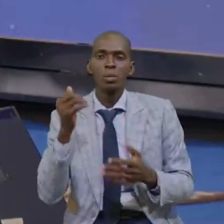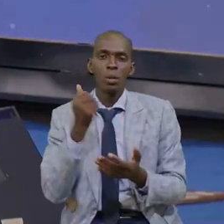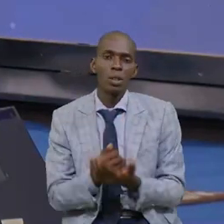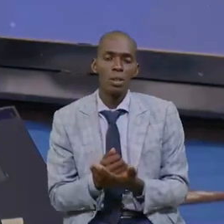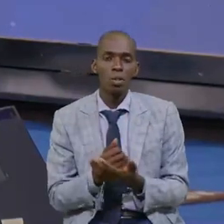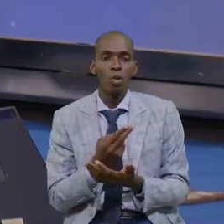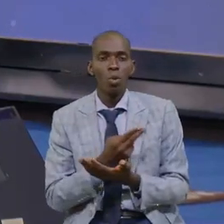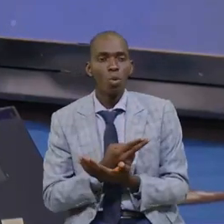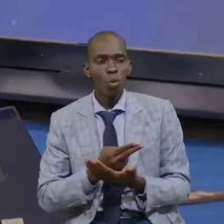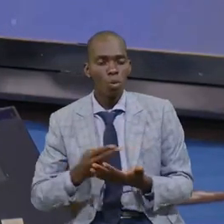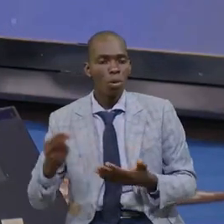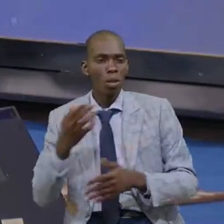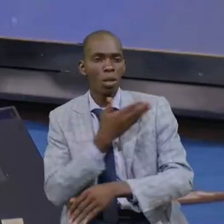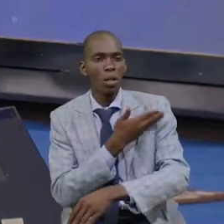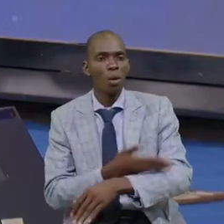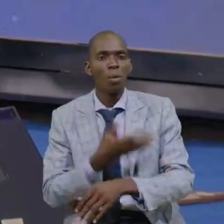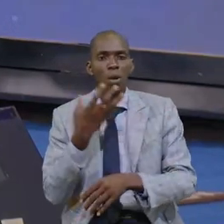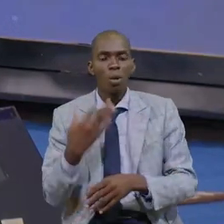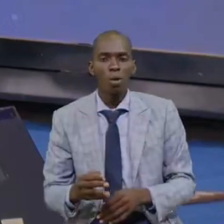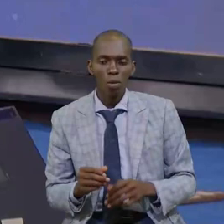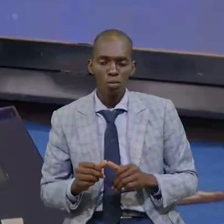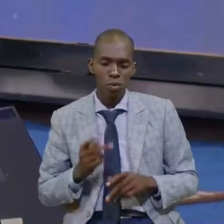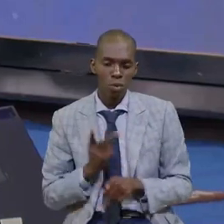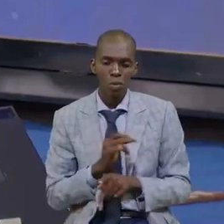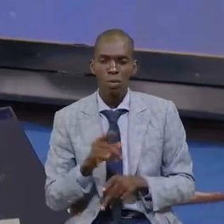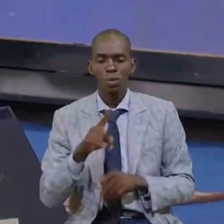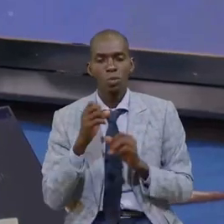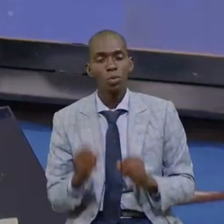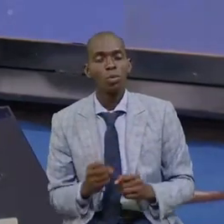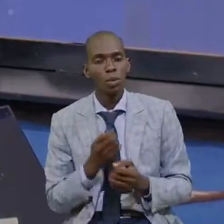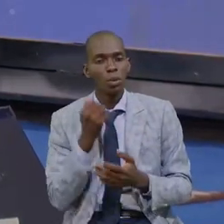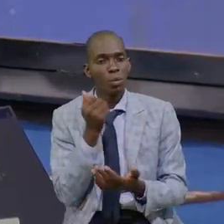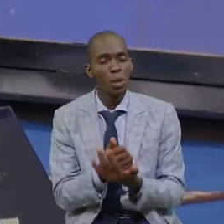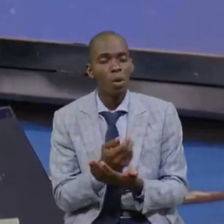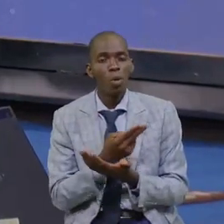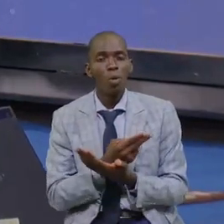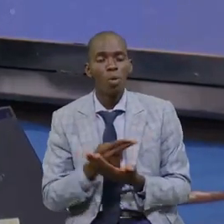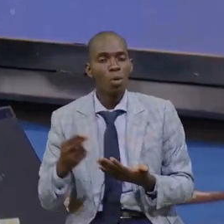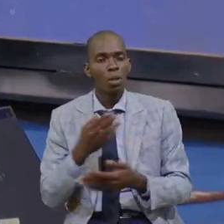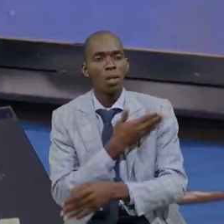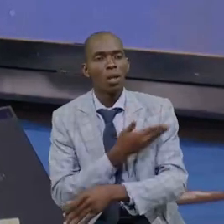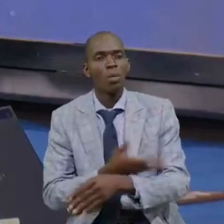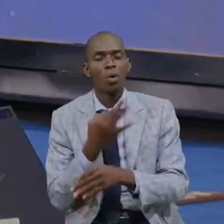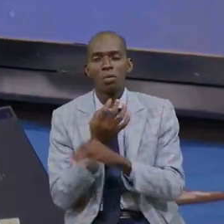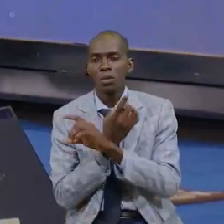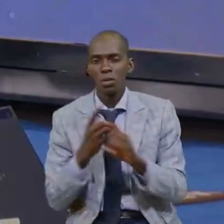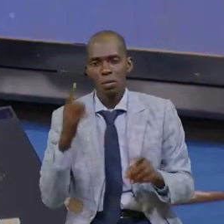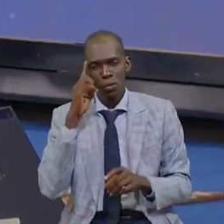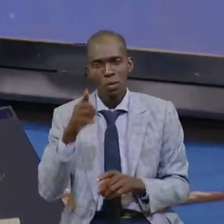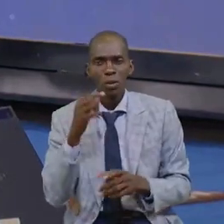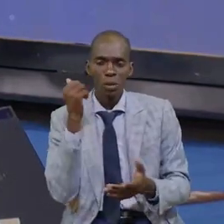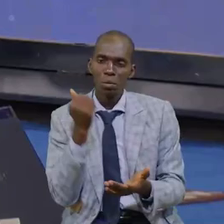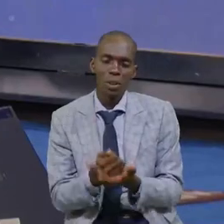bénédiction. Son bras de sainteté pour le soutien, son bras de sainteté pour la